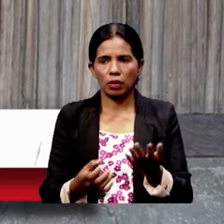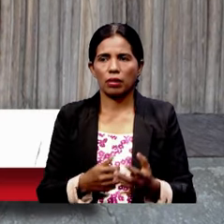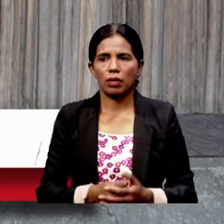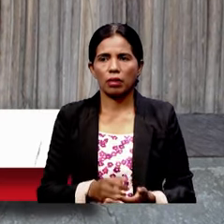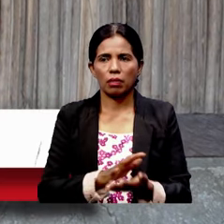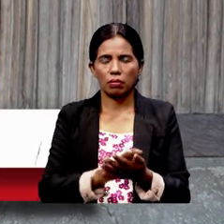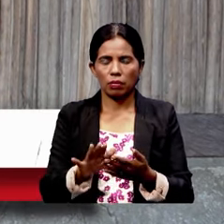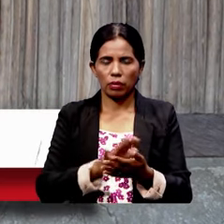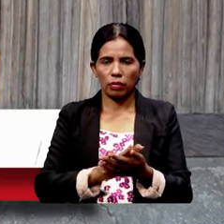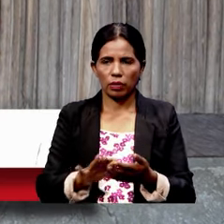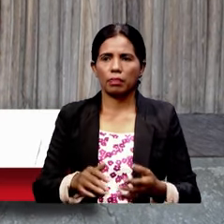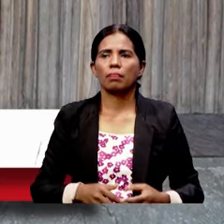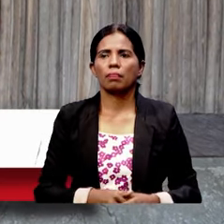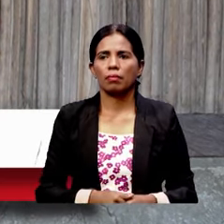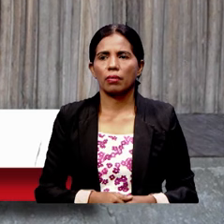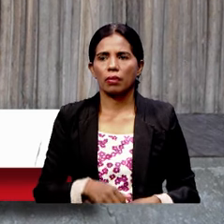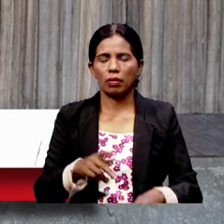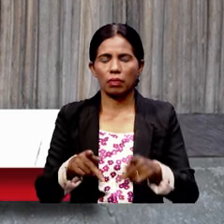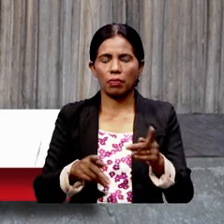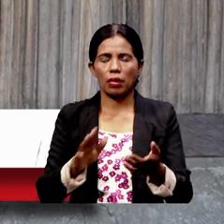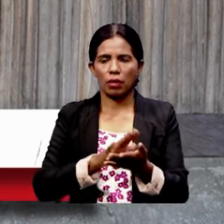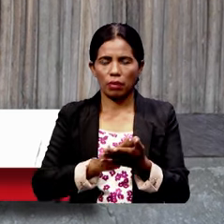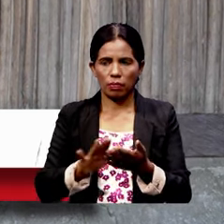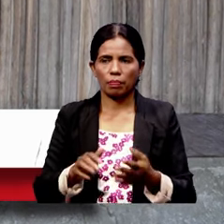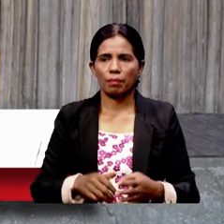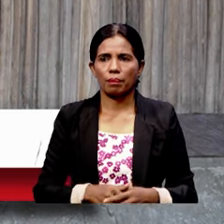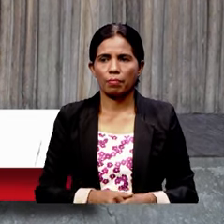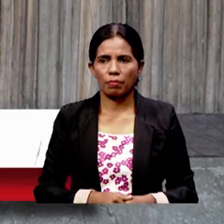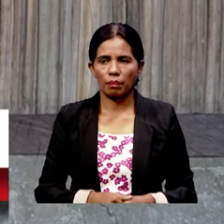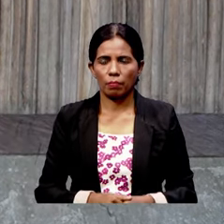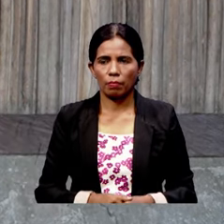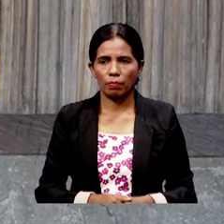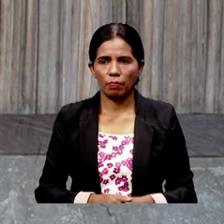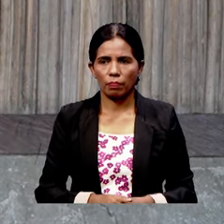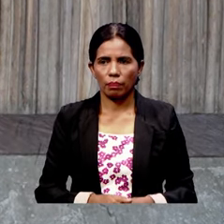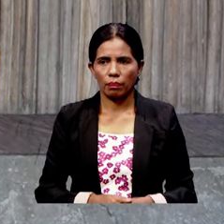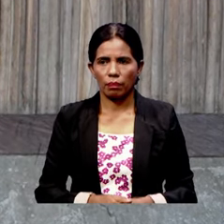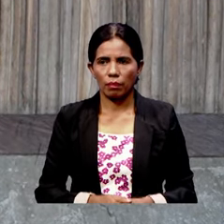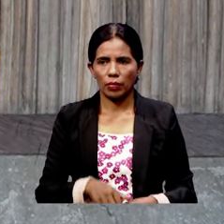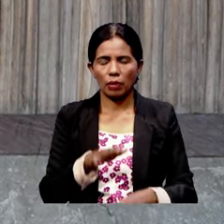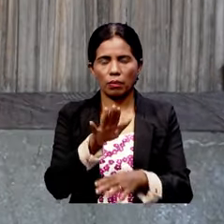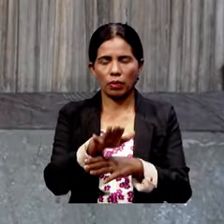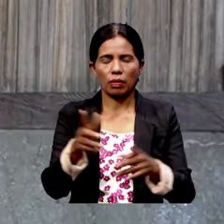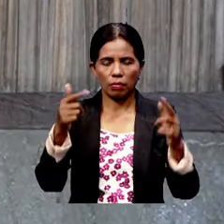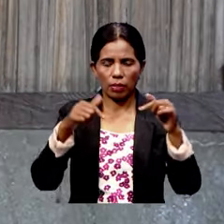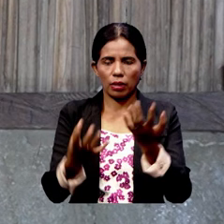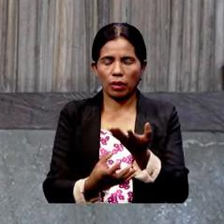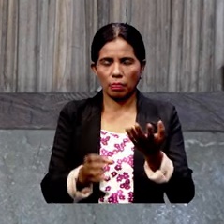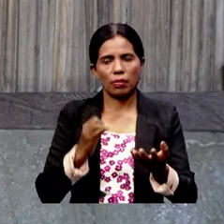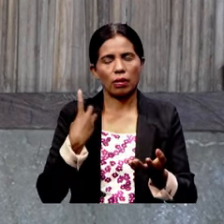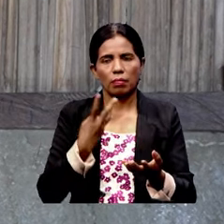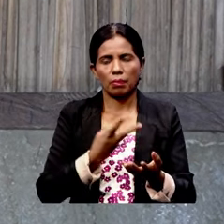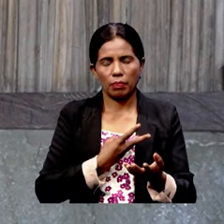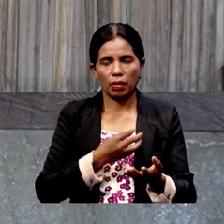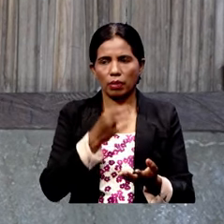fase. Nema hamos, nema fira, la to me udiera ne maina. Me